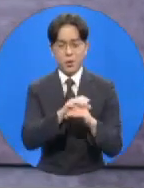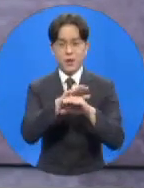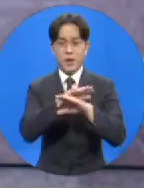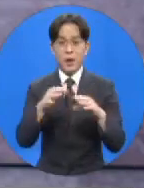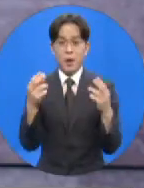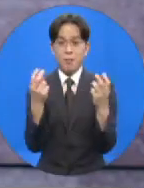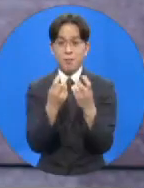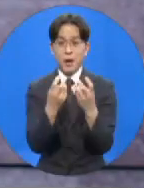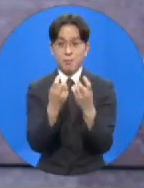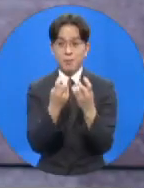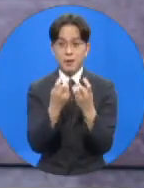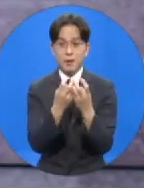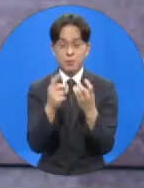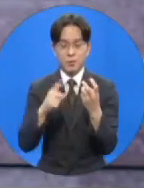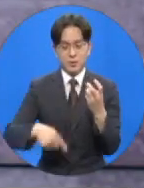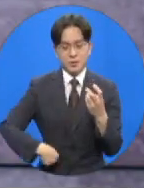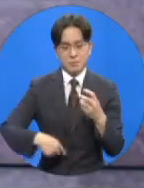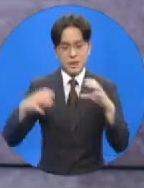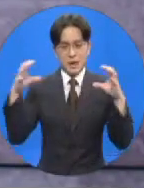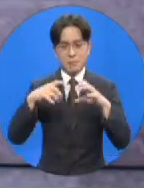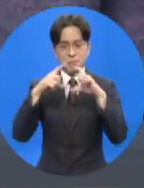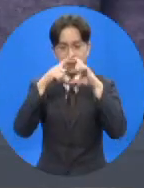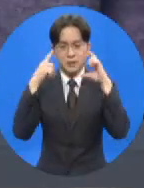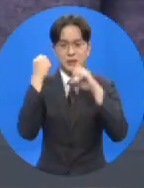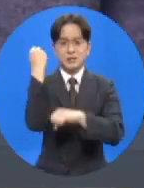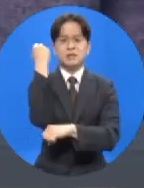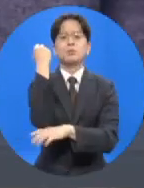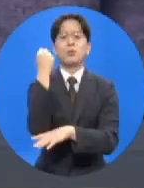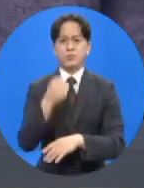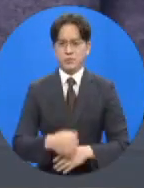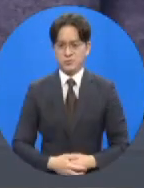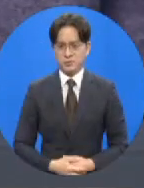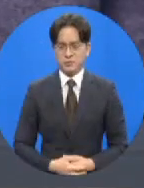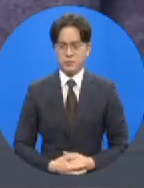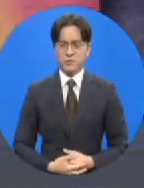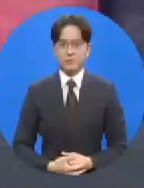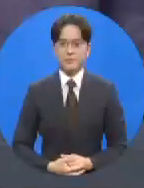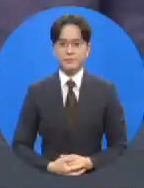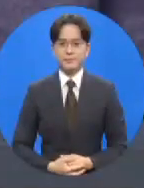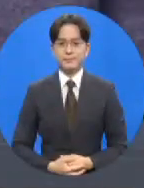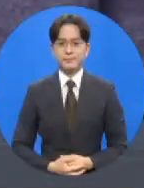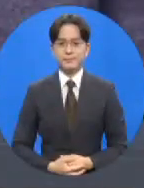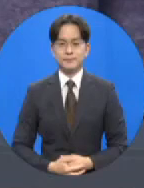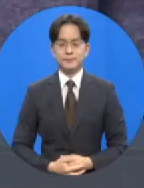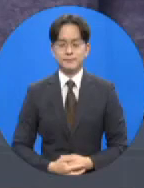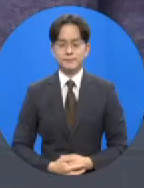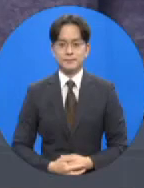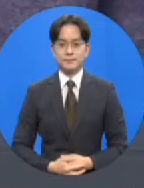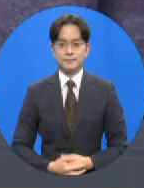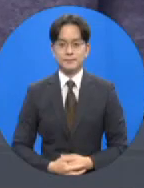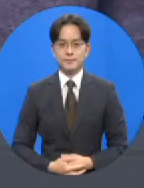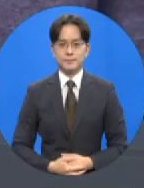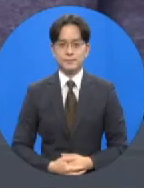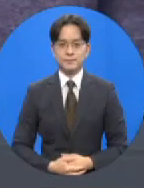이기는 항체가 아닐까요? 지금까지 화나요 뉴스였습니다.